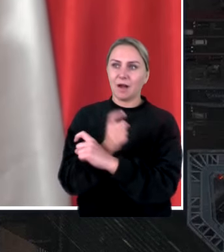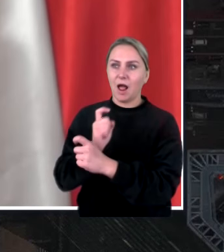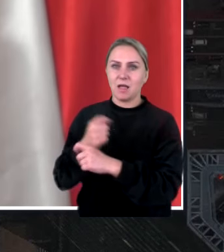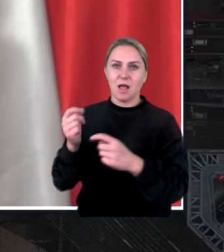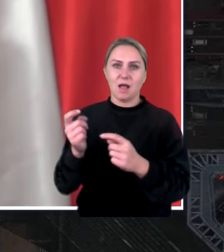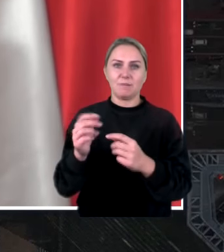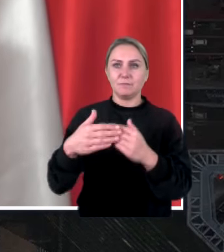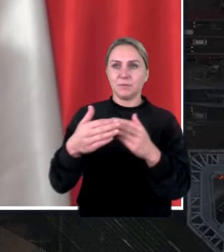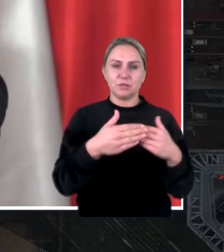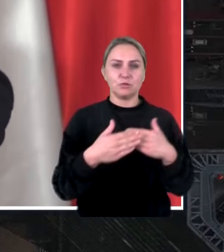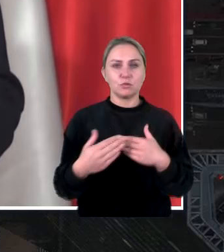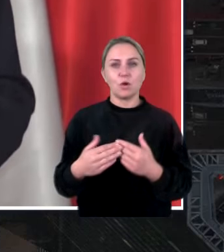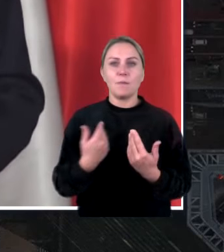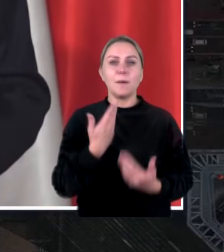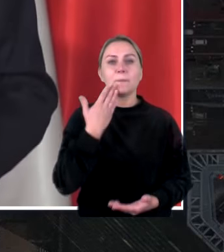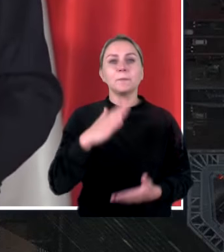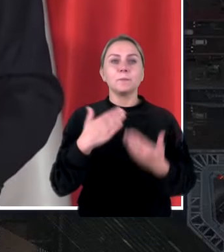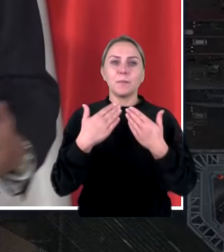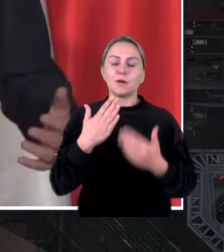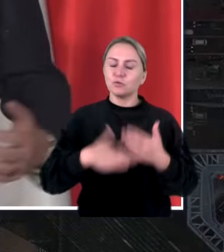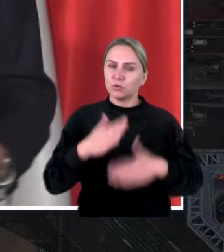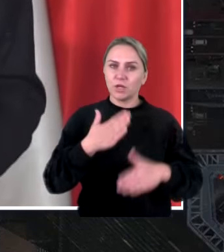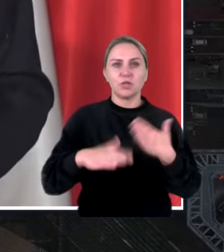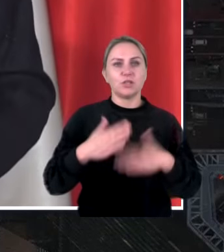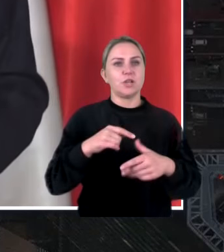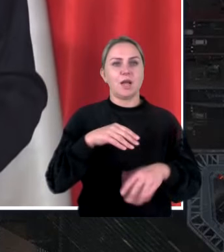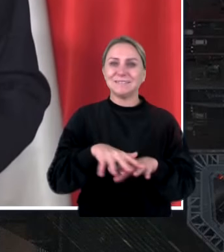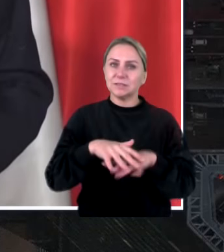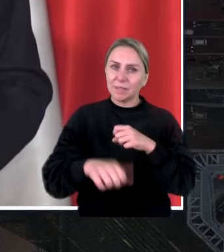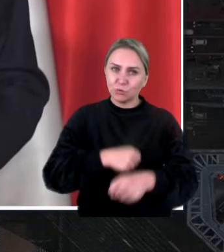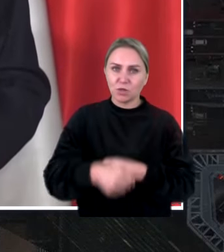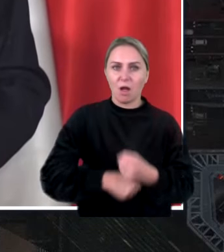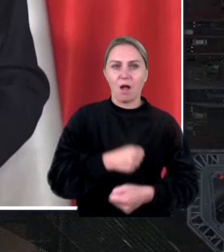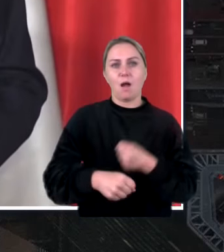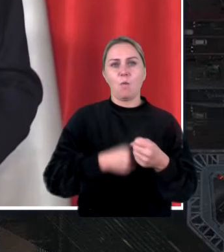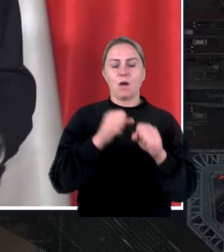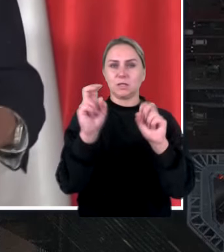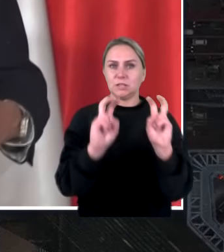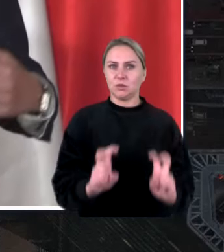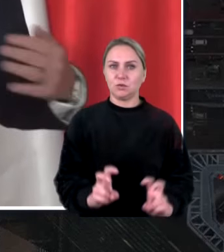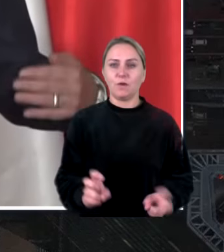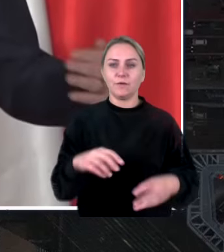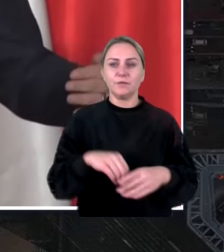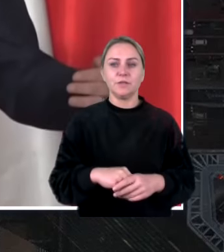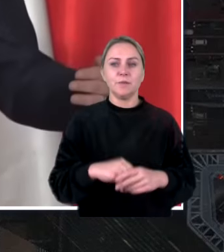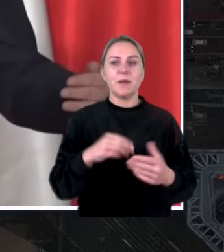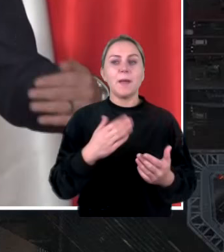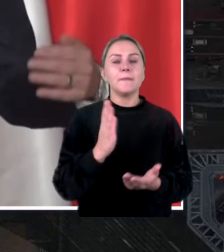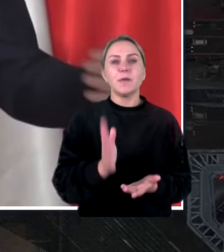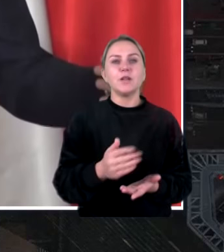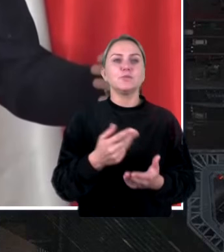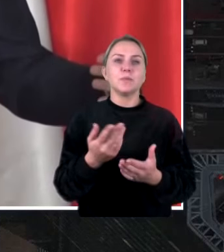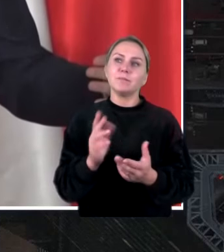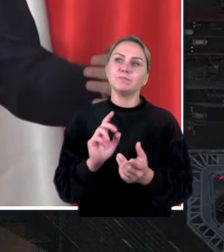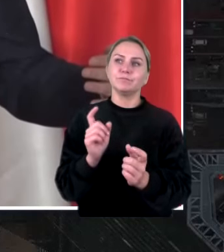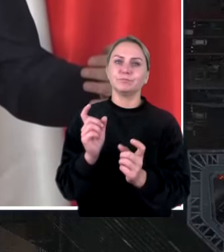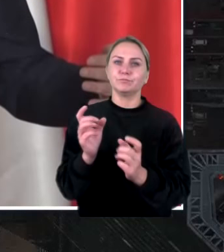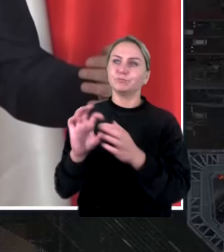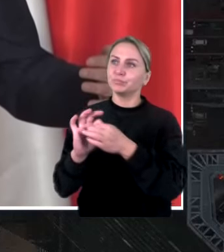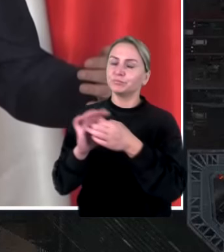działa system zarządzania kryzysowego. Dziękuję za współpracę, którą mieliśmy między poszczególnymi krajami i jest